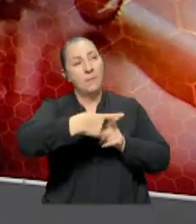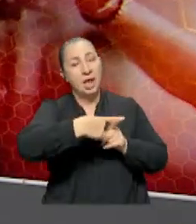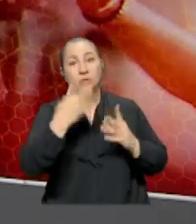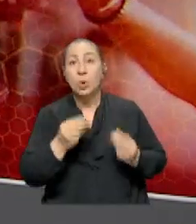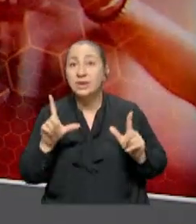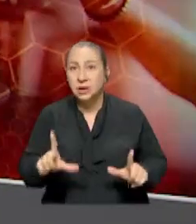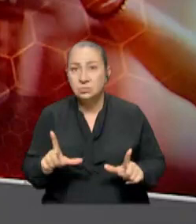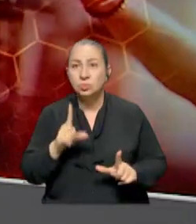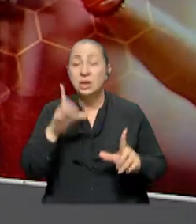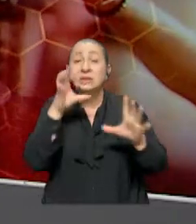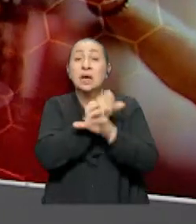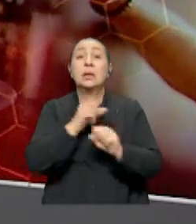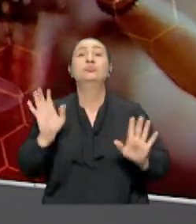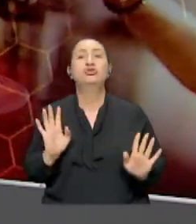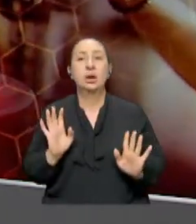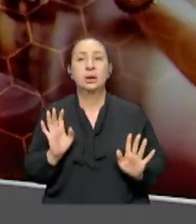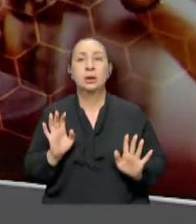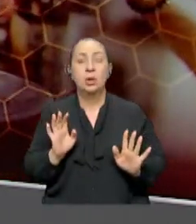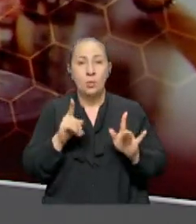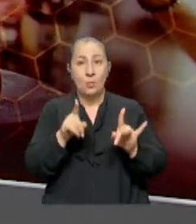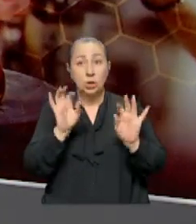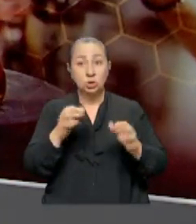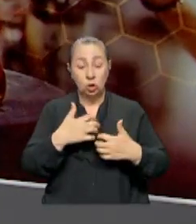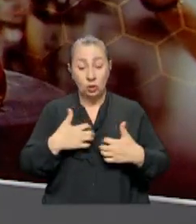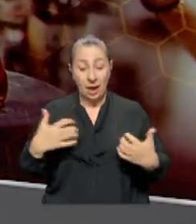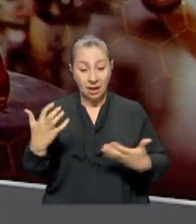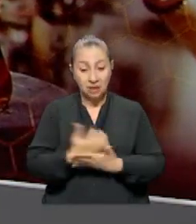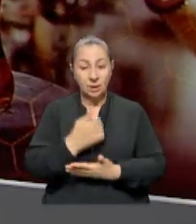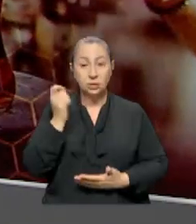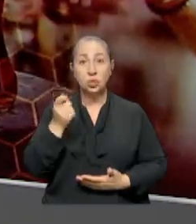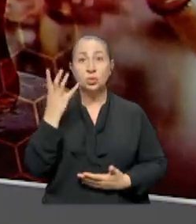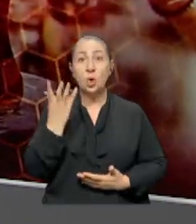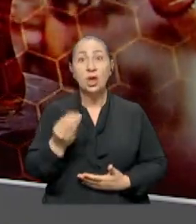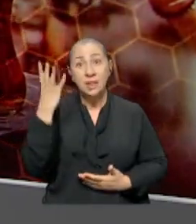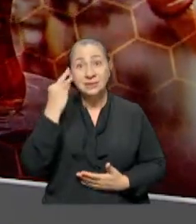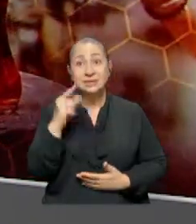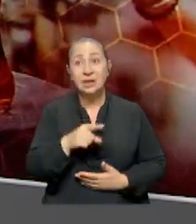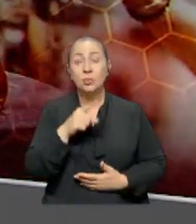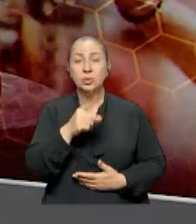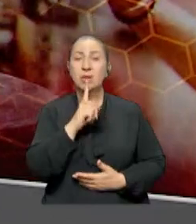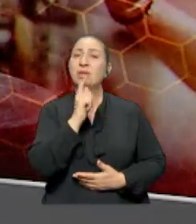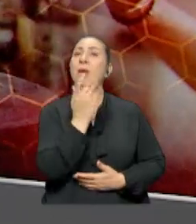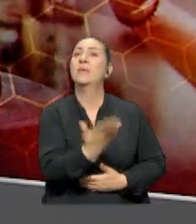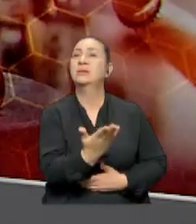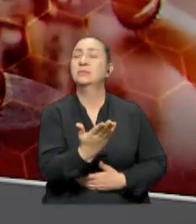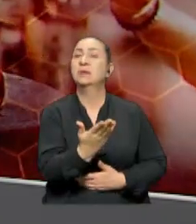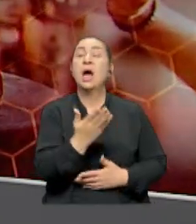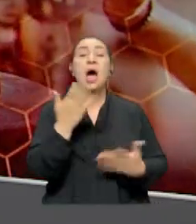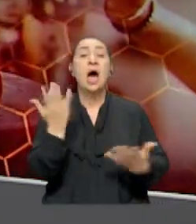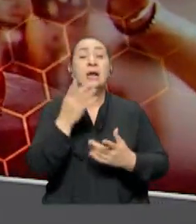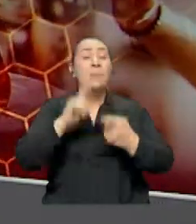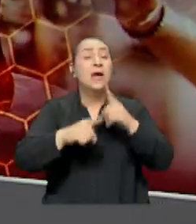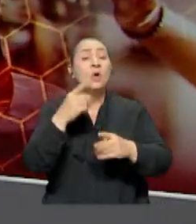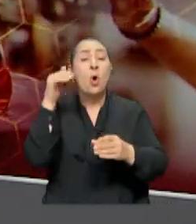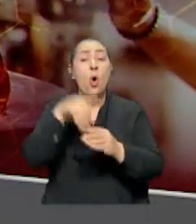Paylaşılacak. Bunlar saklanmayacak. Böylece güven kazanmak zorunda olduklarını anlasınlar. Bunu da talep edin. Hangi partiye